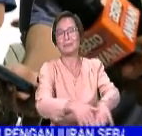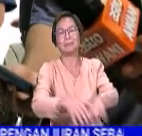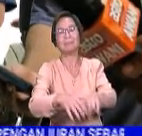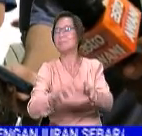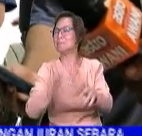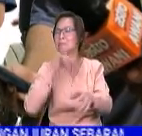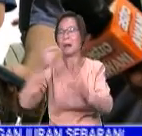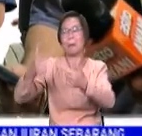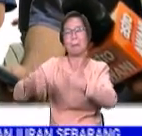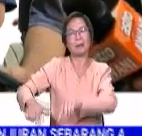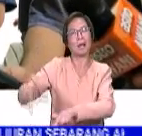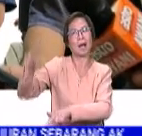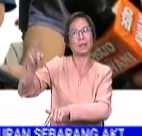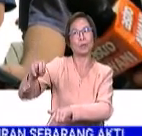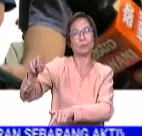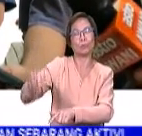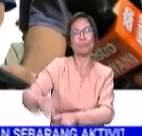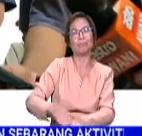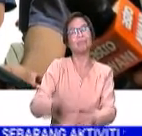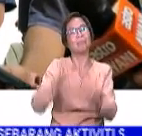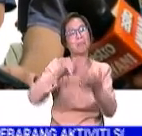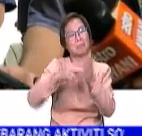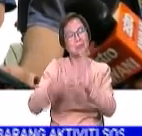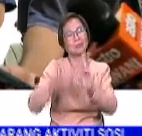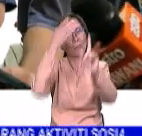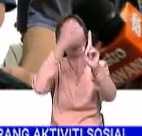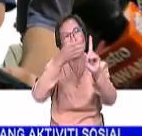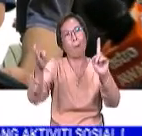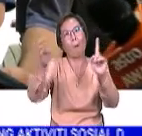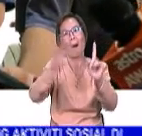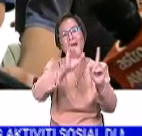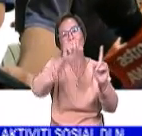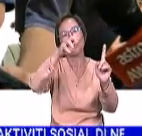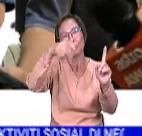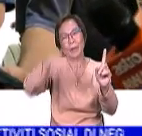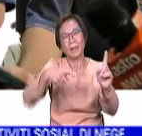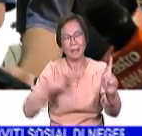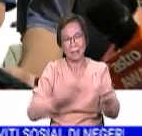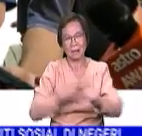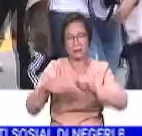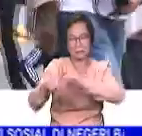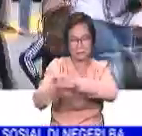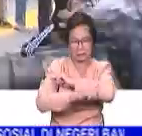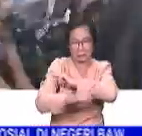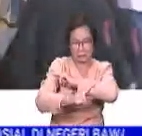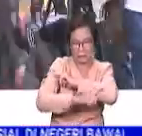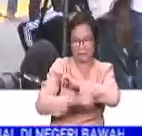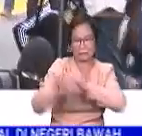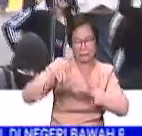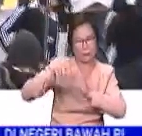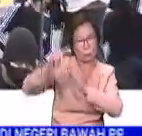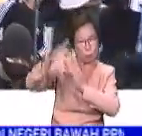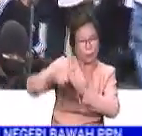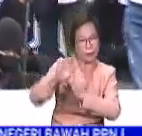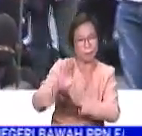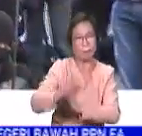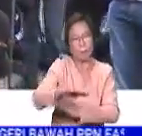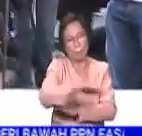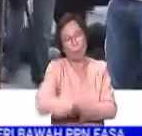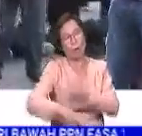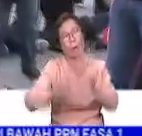kawasan tidak dibenarkan sama sekali beribu jadi kita akan ambil tindakan susulannya kemudian Hai